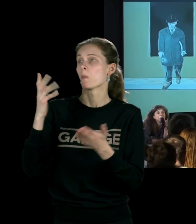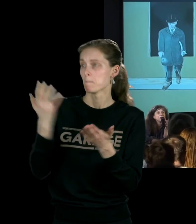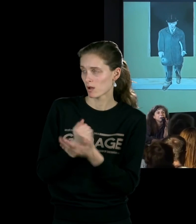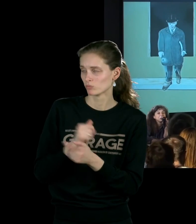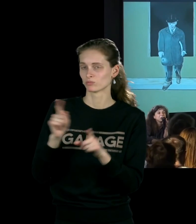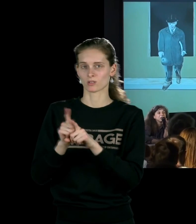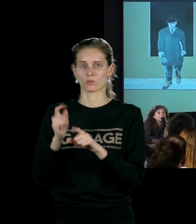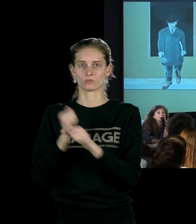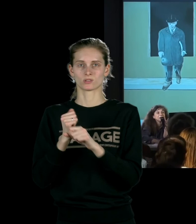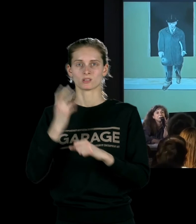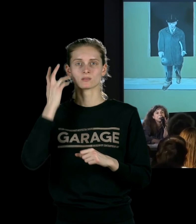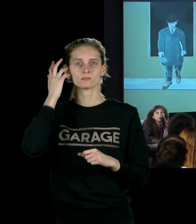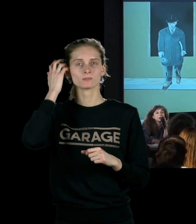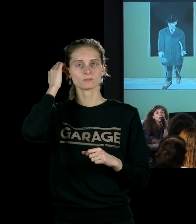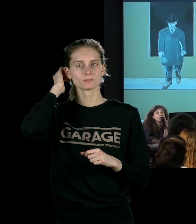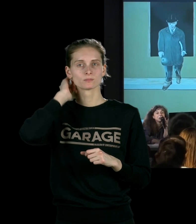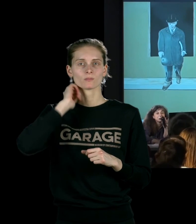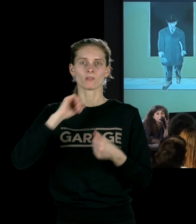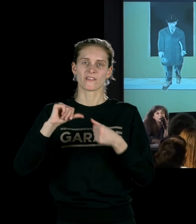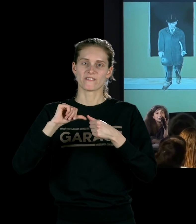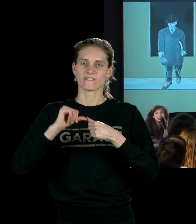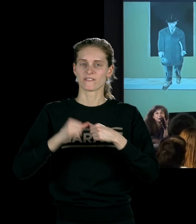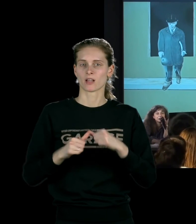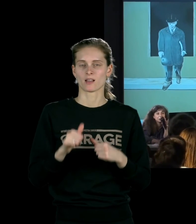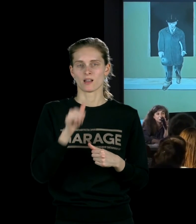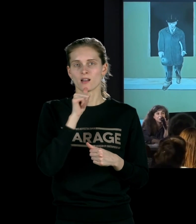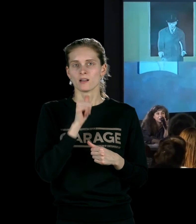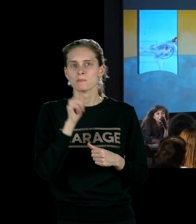вот эта самая постоянная попытка